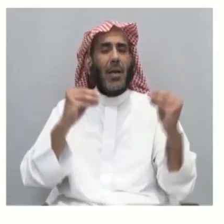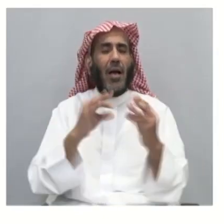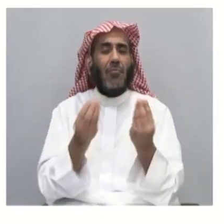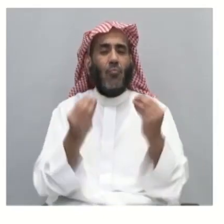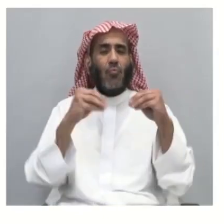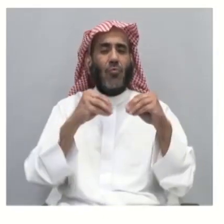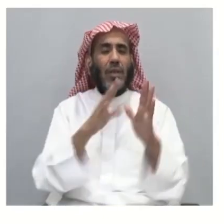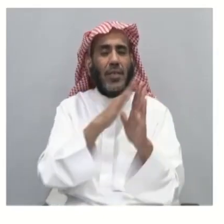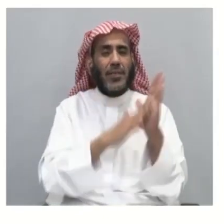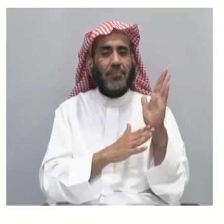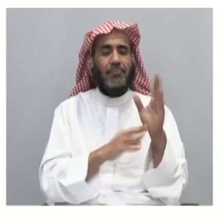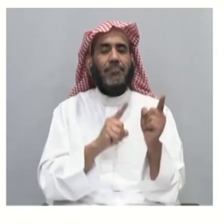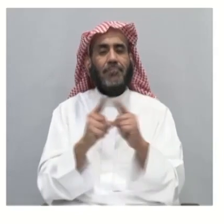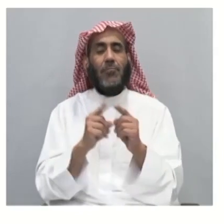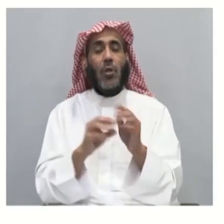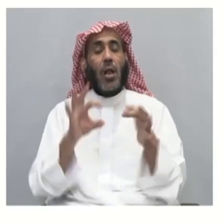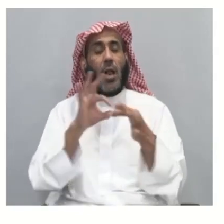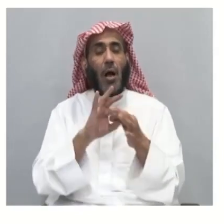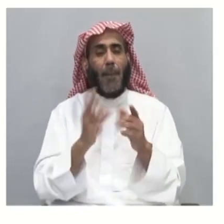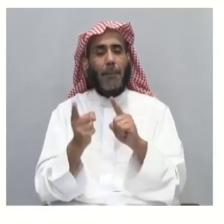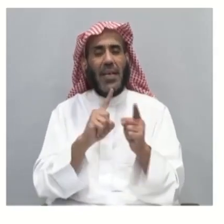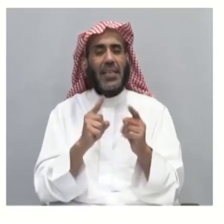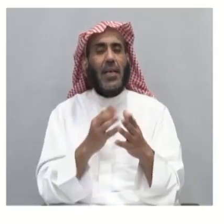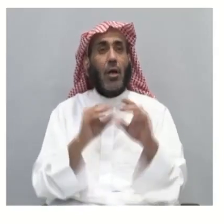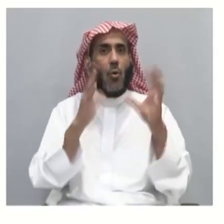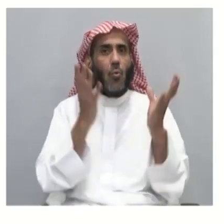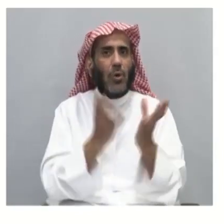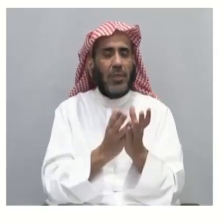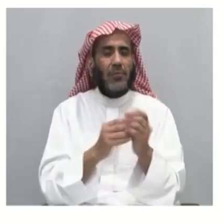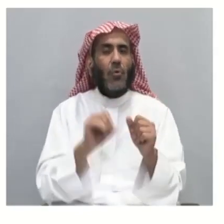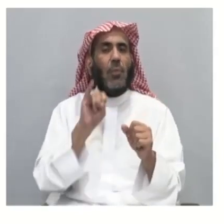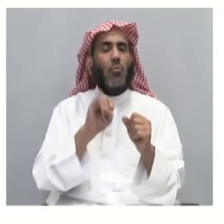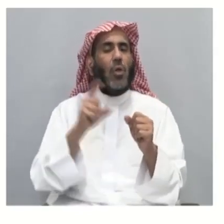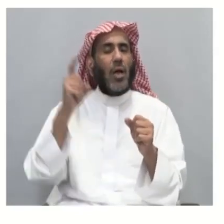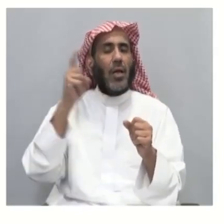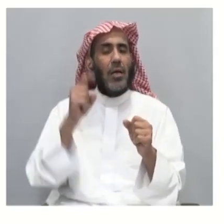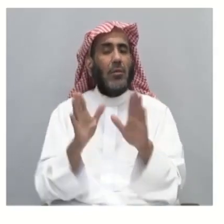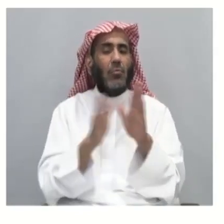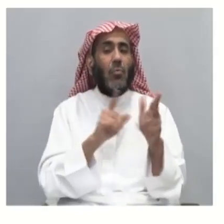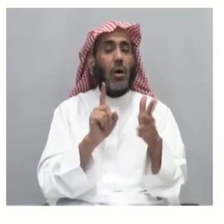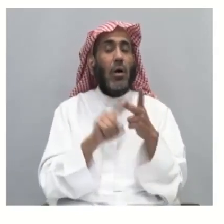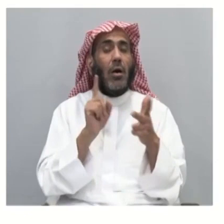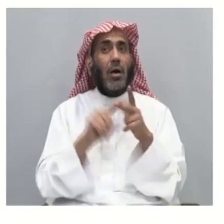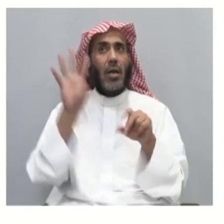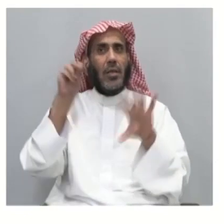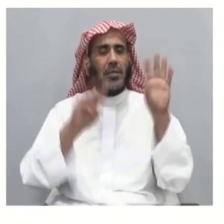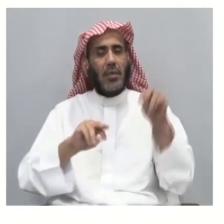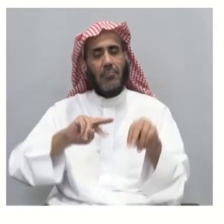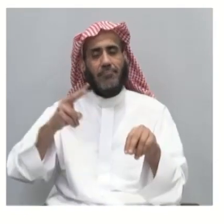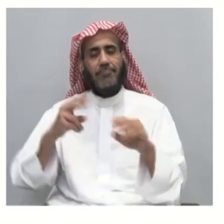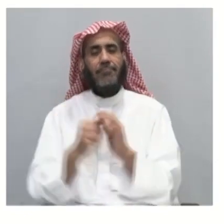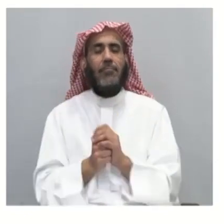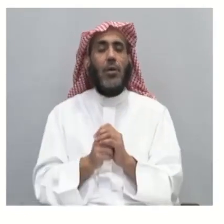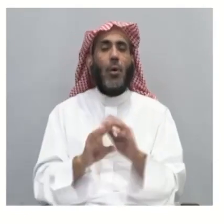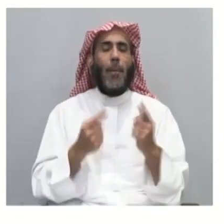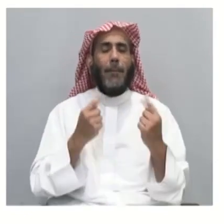واضافتها للنص وكذلك العلاقه بين الوصف من جهه والمذكرات والقصه من جهه اخرى ا